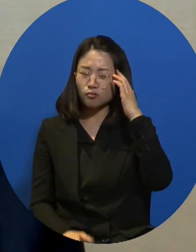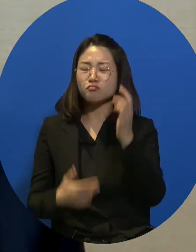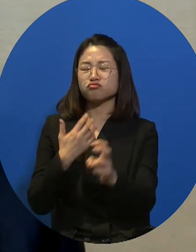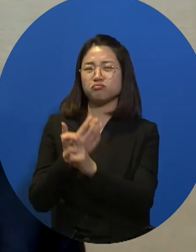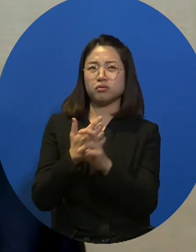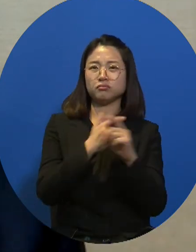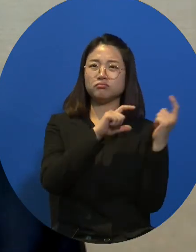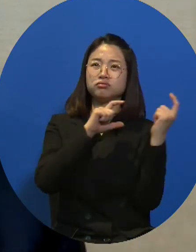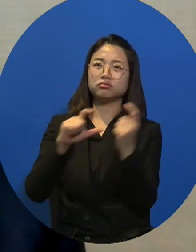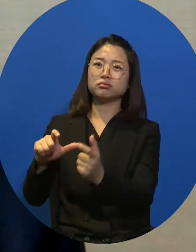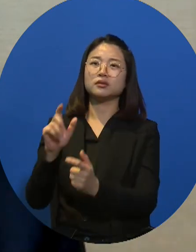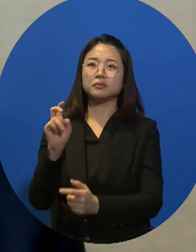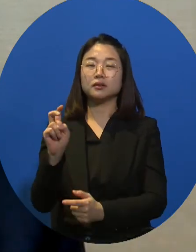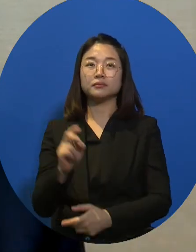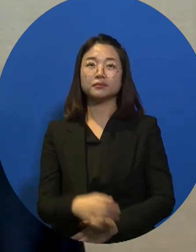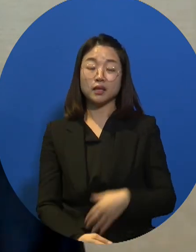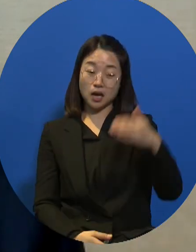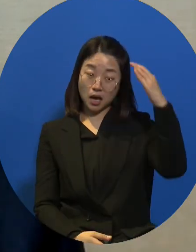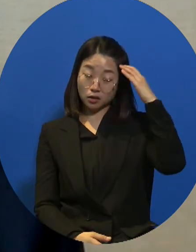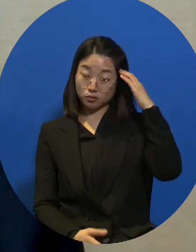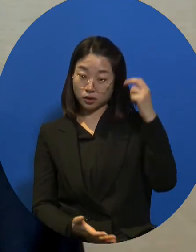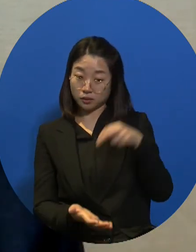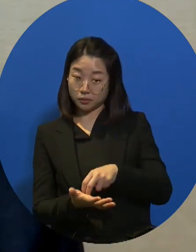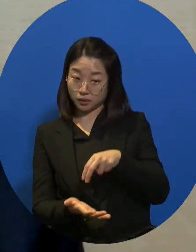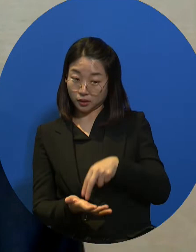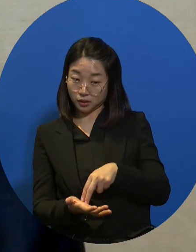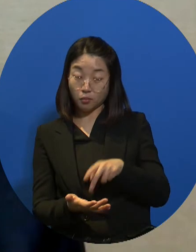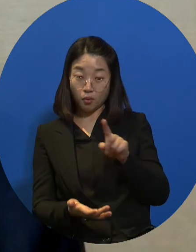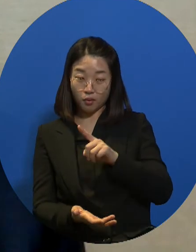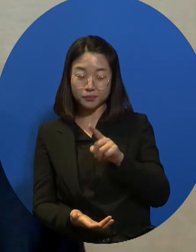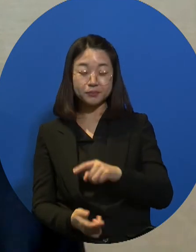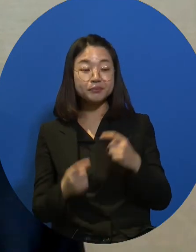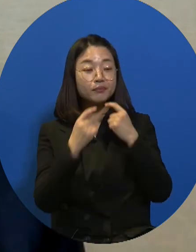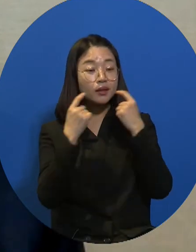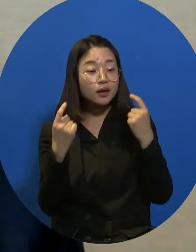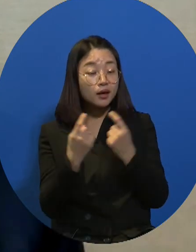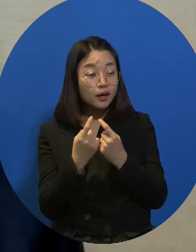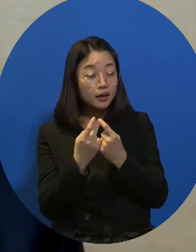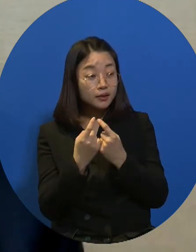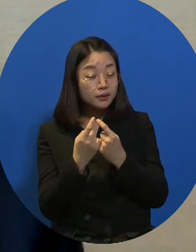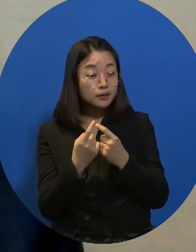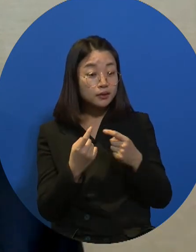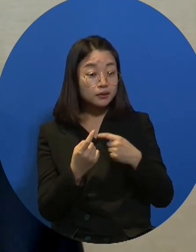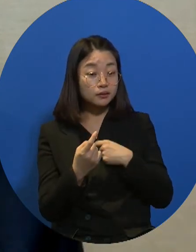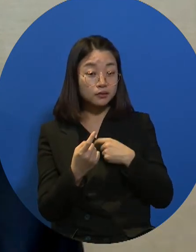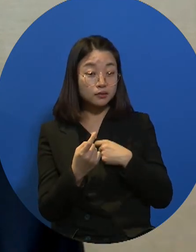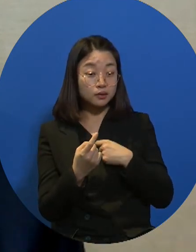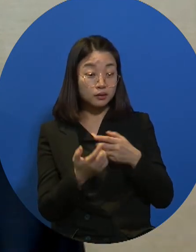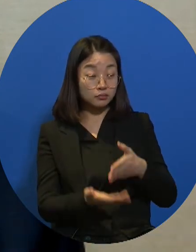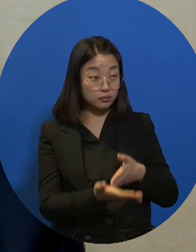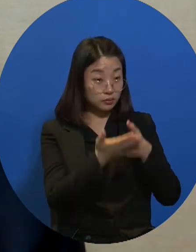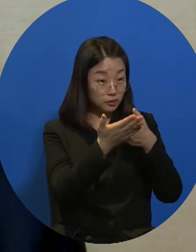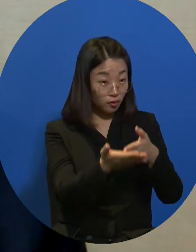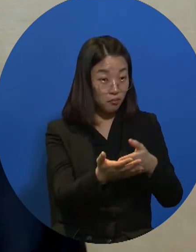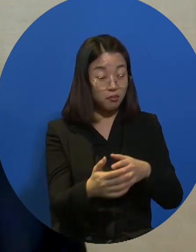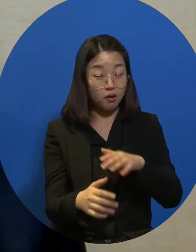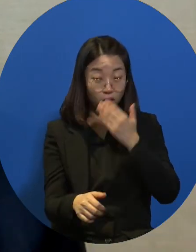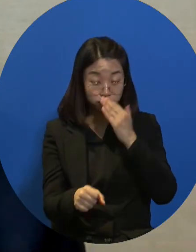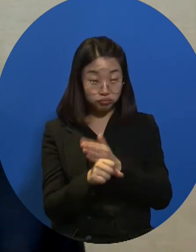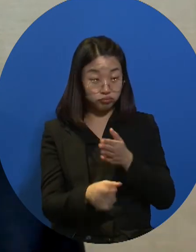대법원은 이런 입장이에요. 개인 진정제도를 규정한 선택의정서에 가입하였다는 것은